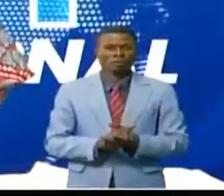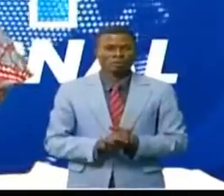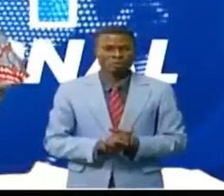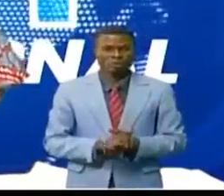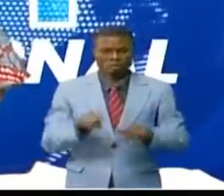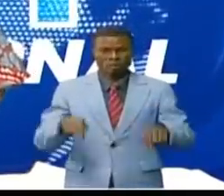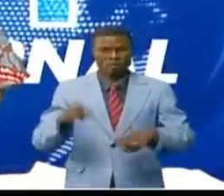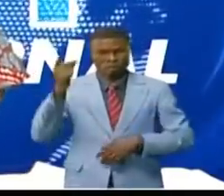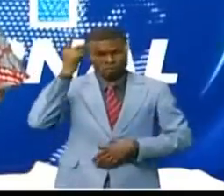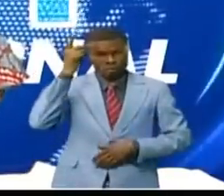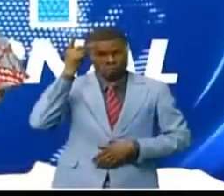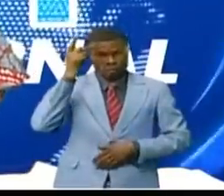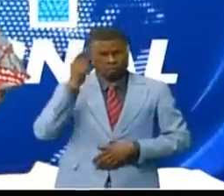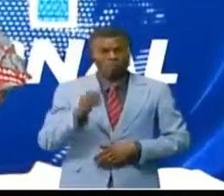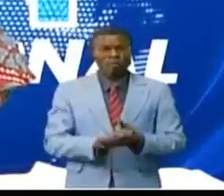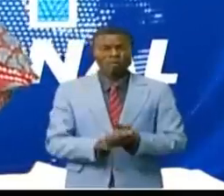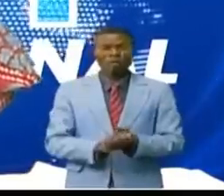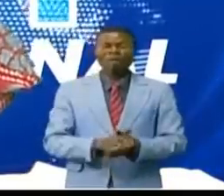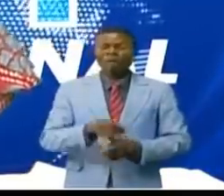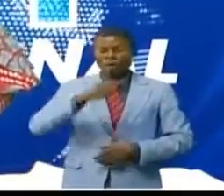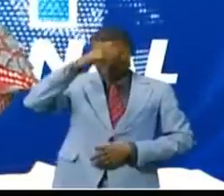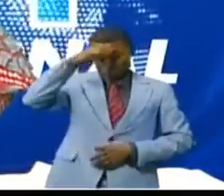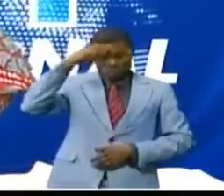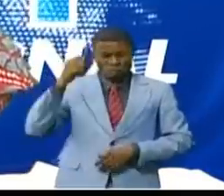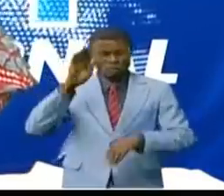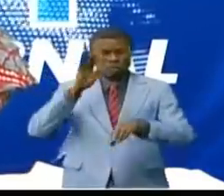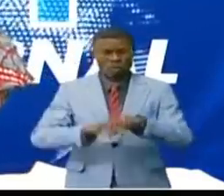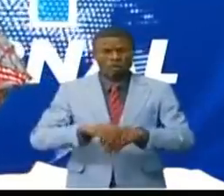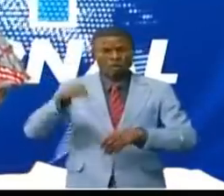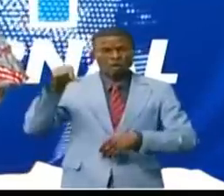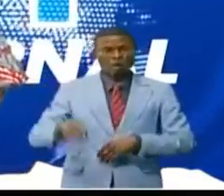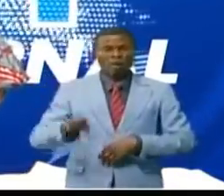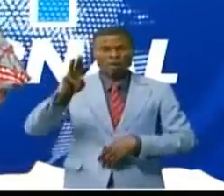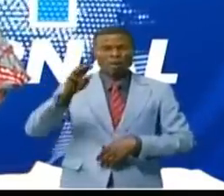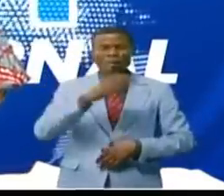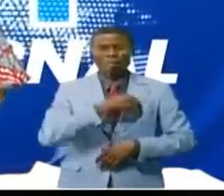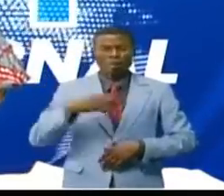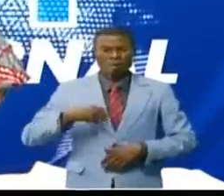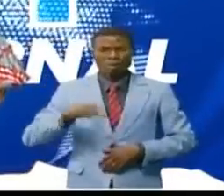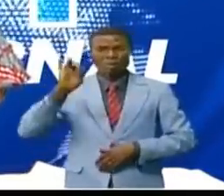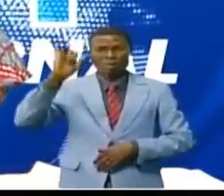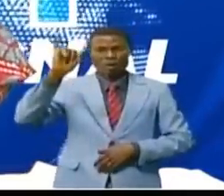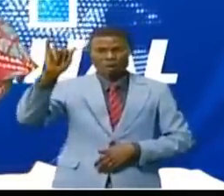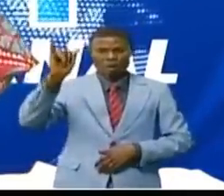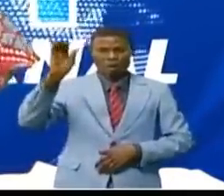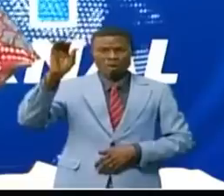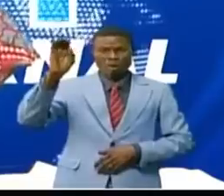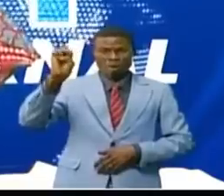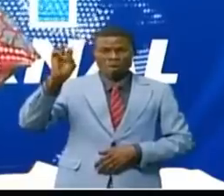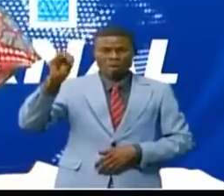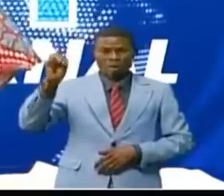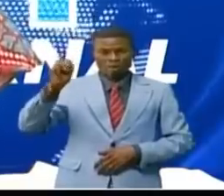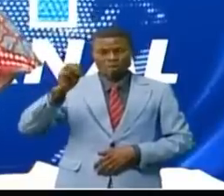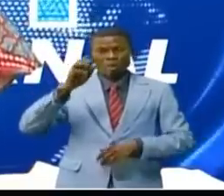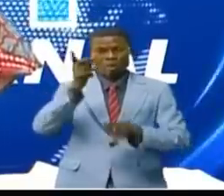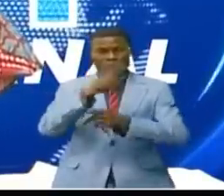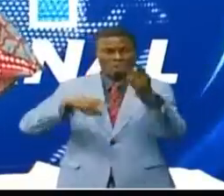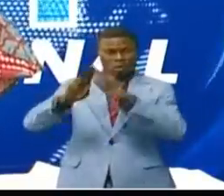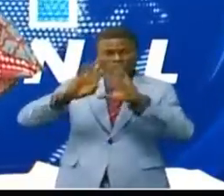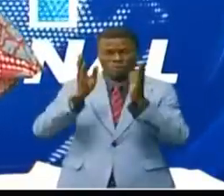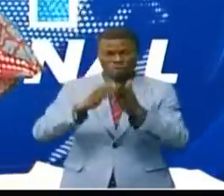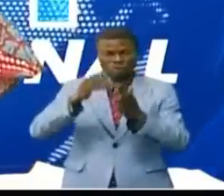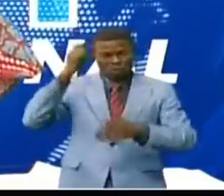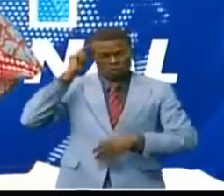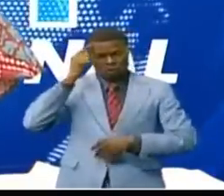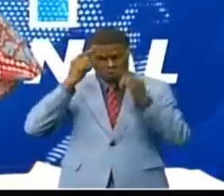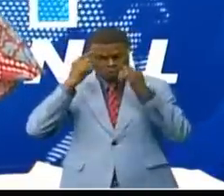À Kinshasa, le feu de brousse qui brûle au quartier Mamaïmou, nous sommes dans la commune de Mongafula, inquiète la population environnante. Elle